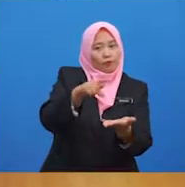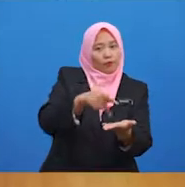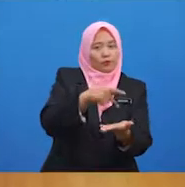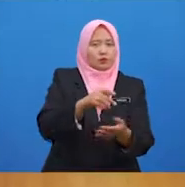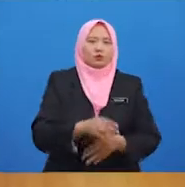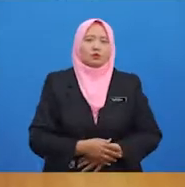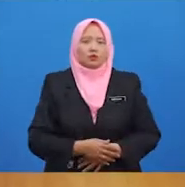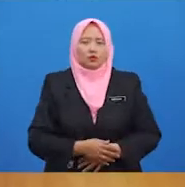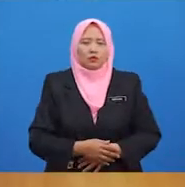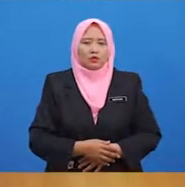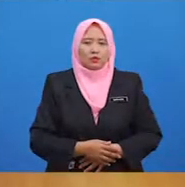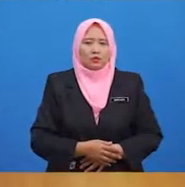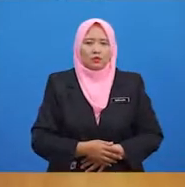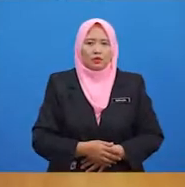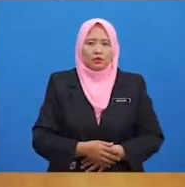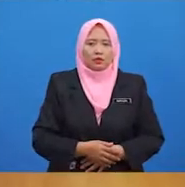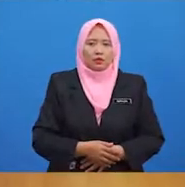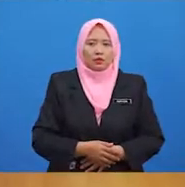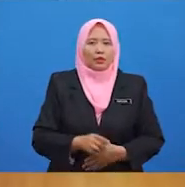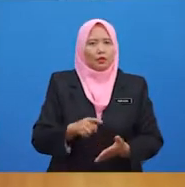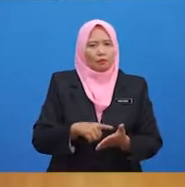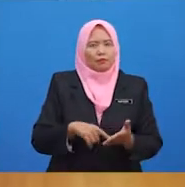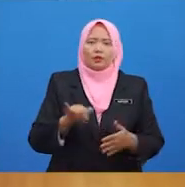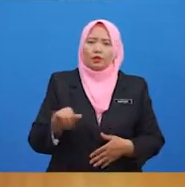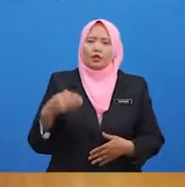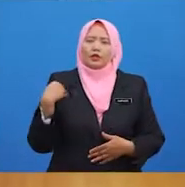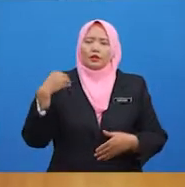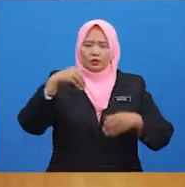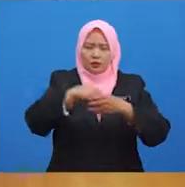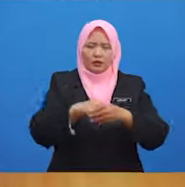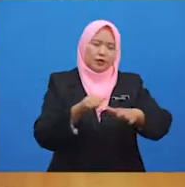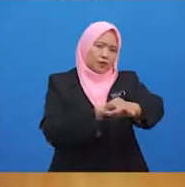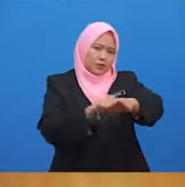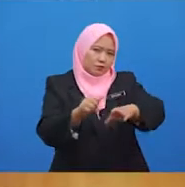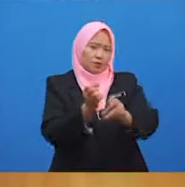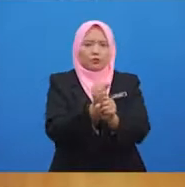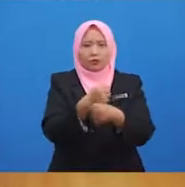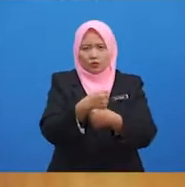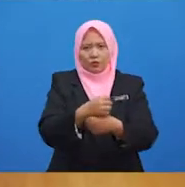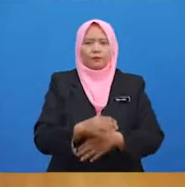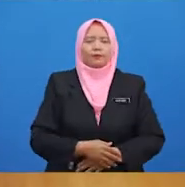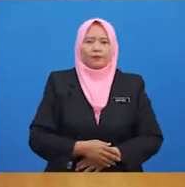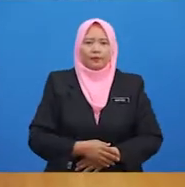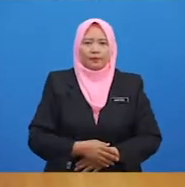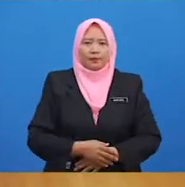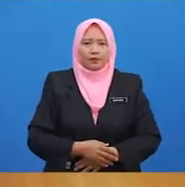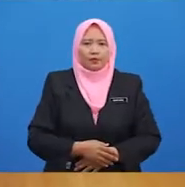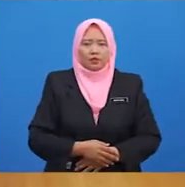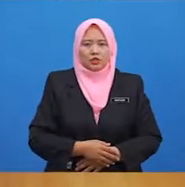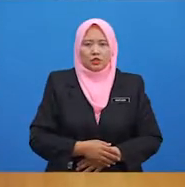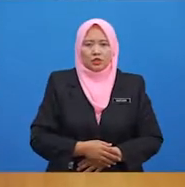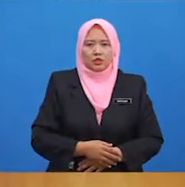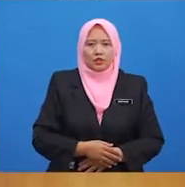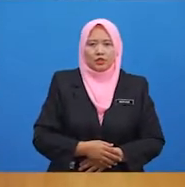elemen-elemen yang terdapat dalam kajian bentuk? Aspek kajian bentuk merupakan kajian tentang